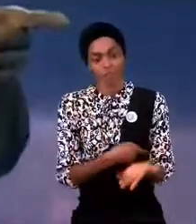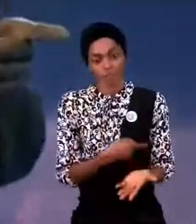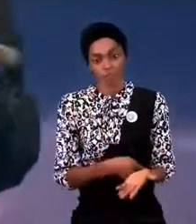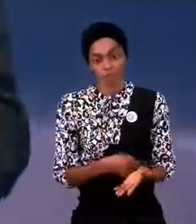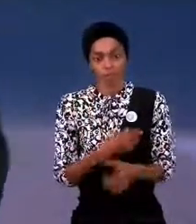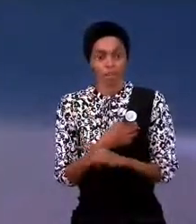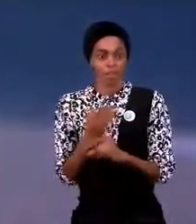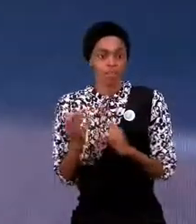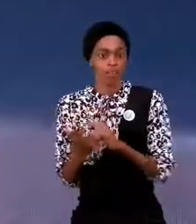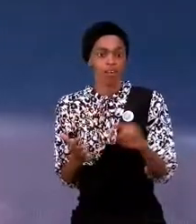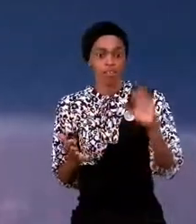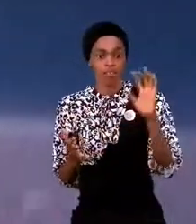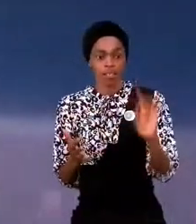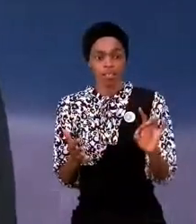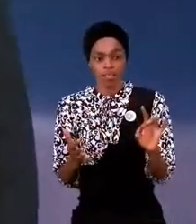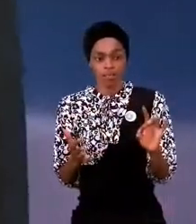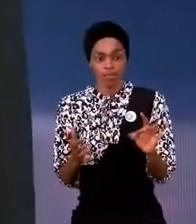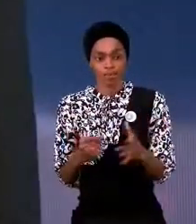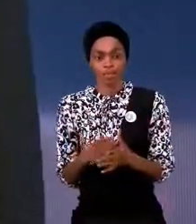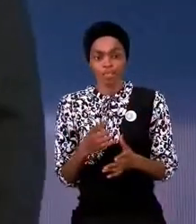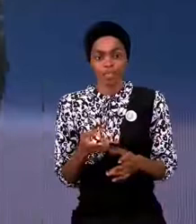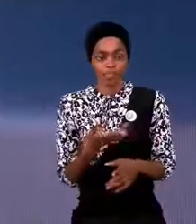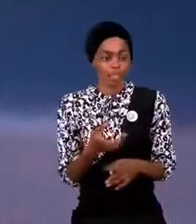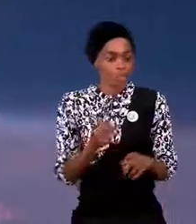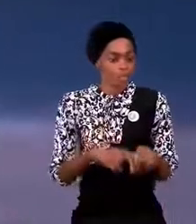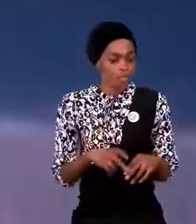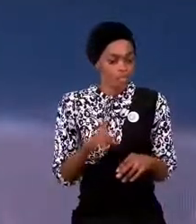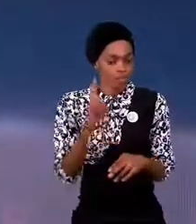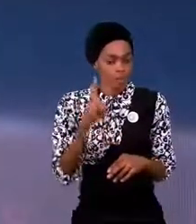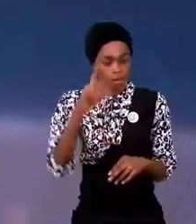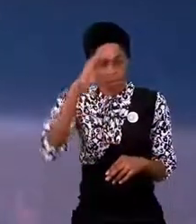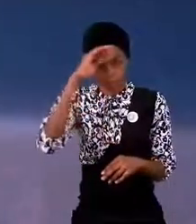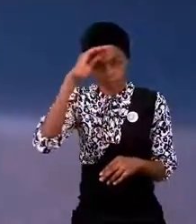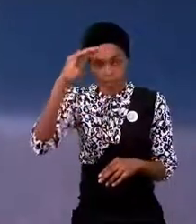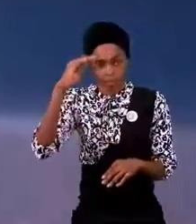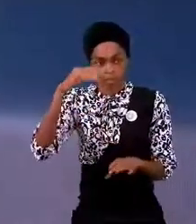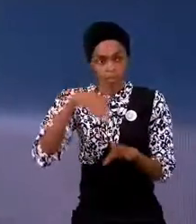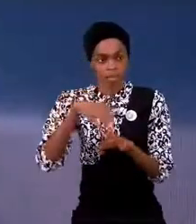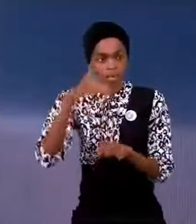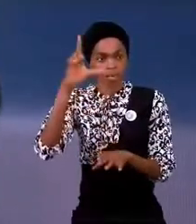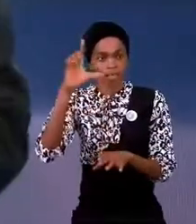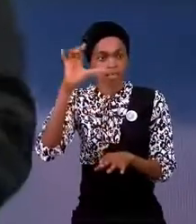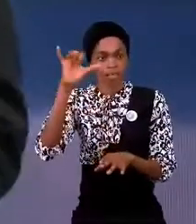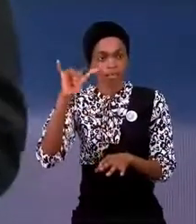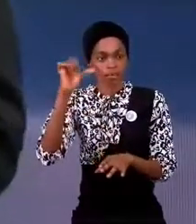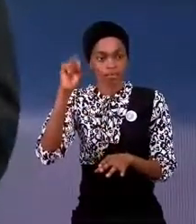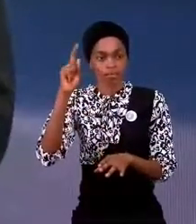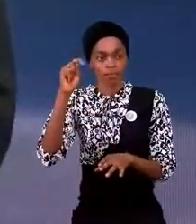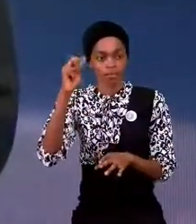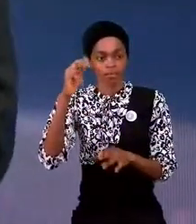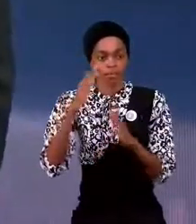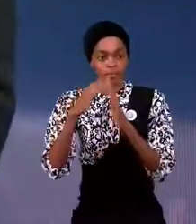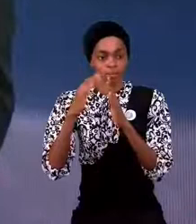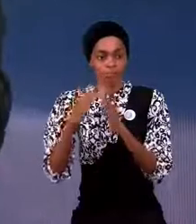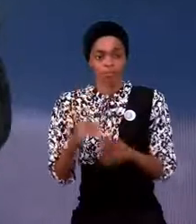tenait assis un homme impotent des pieds, boiteux de naissance, et